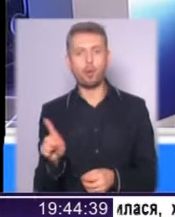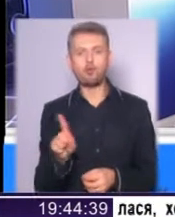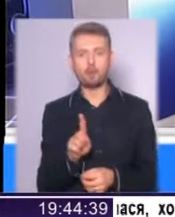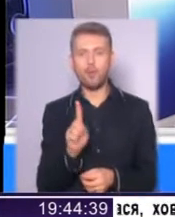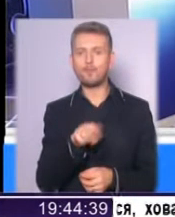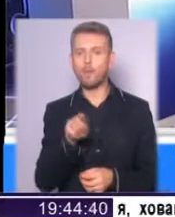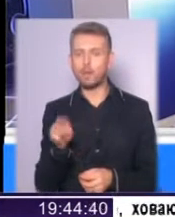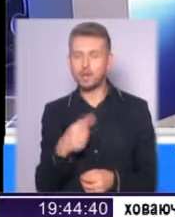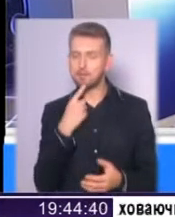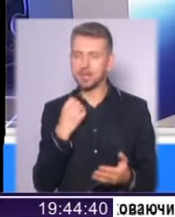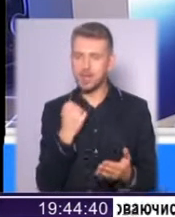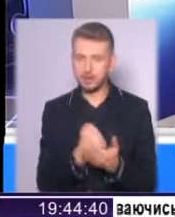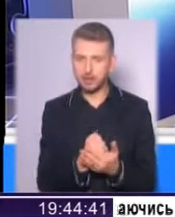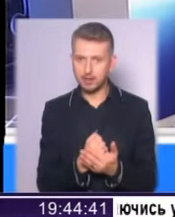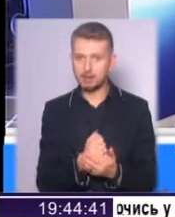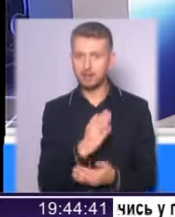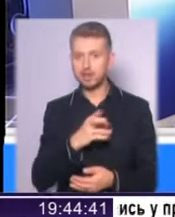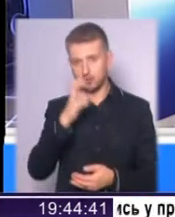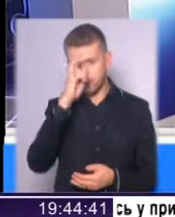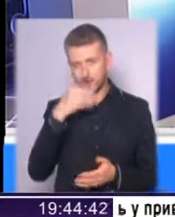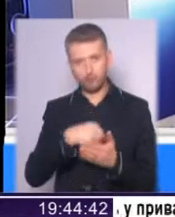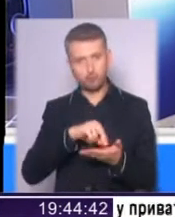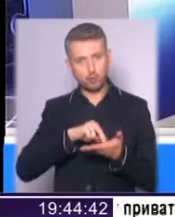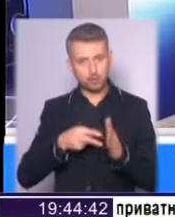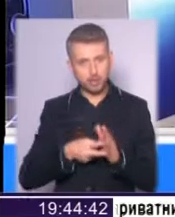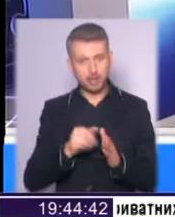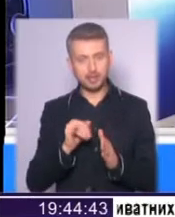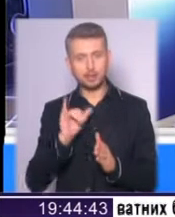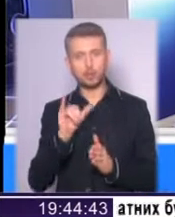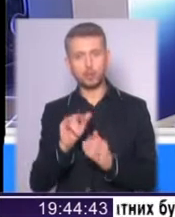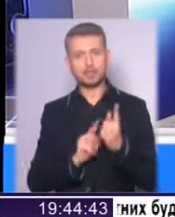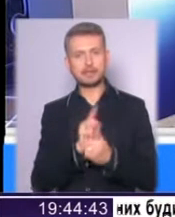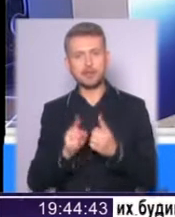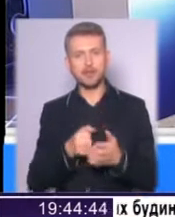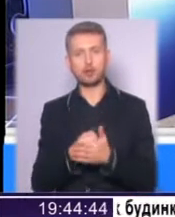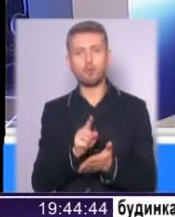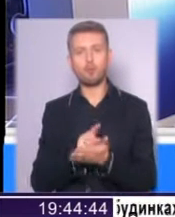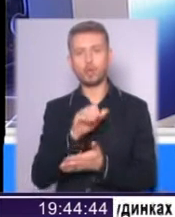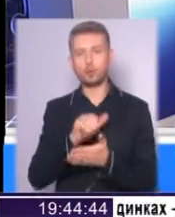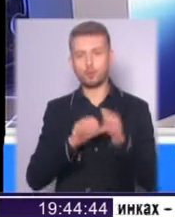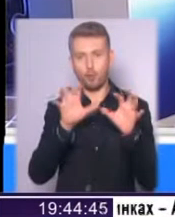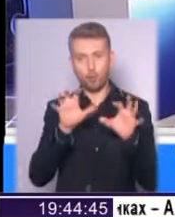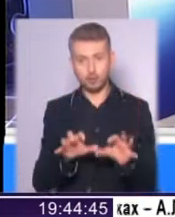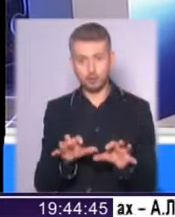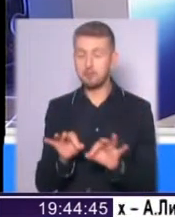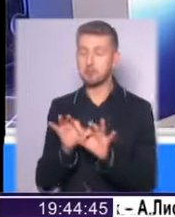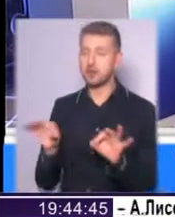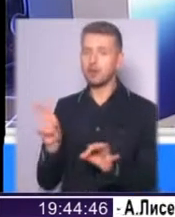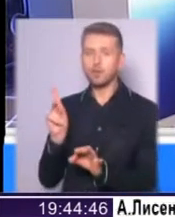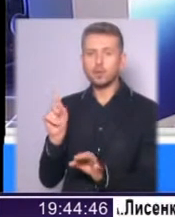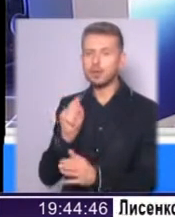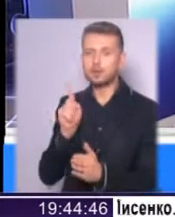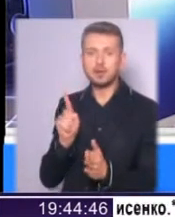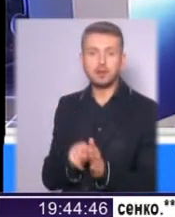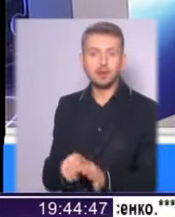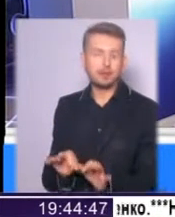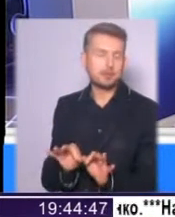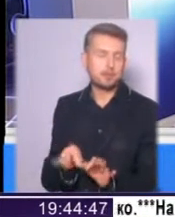не означає це, що ці партії, які проголосували за проєкт бюджету, беруть на себе відповідальність